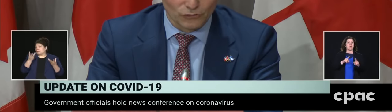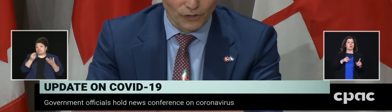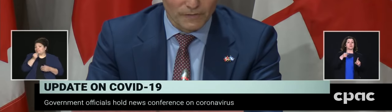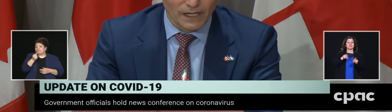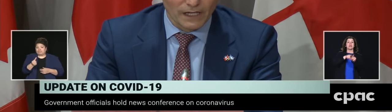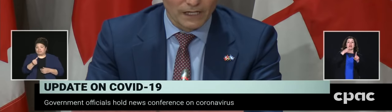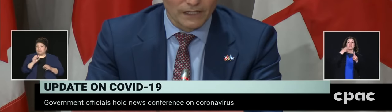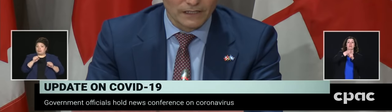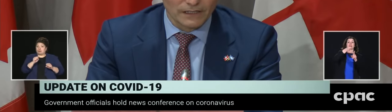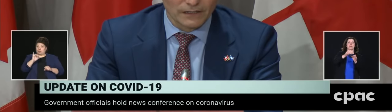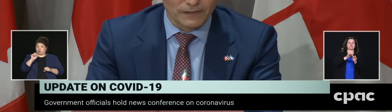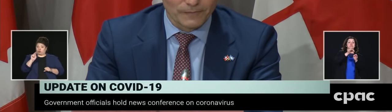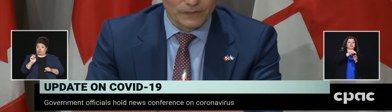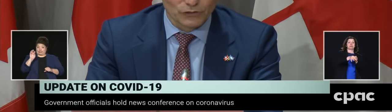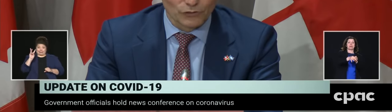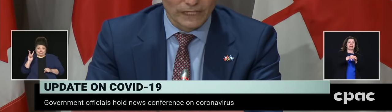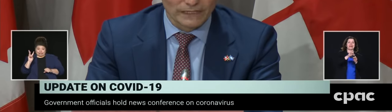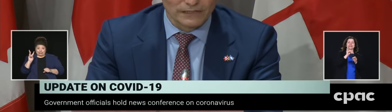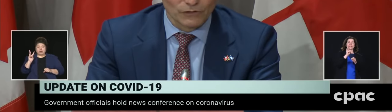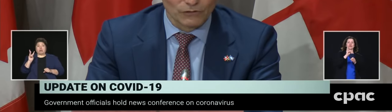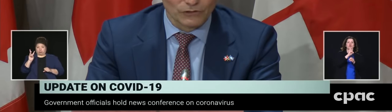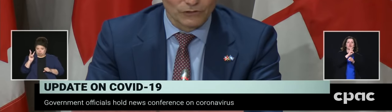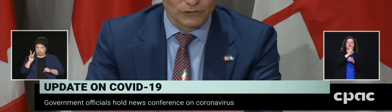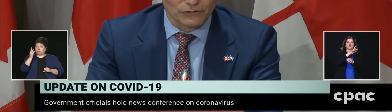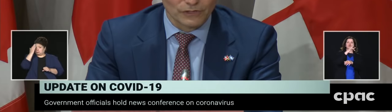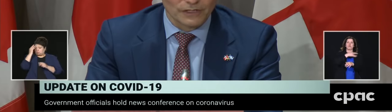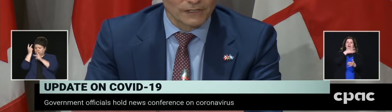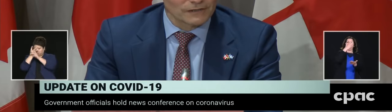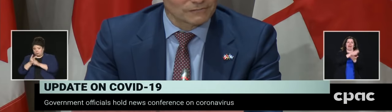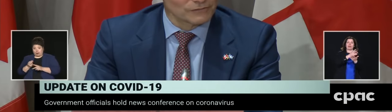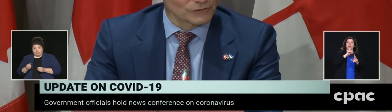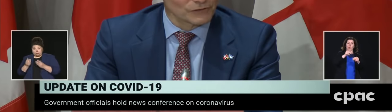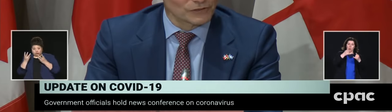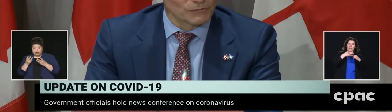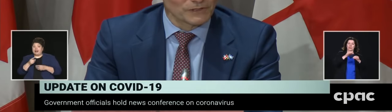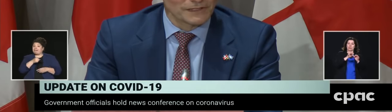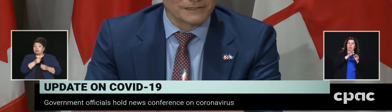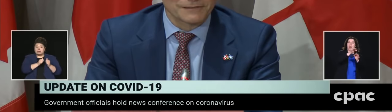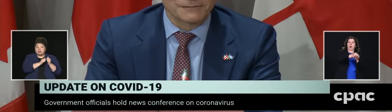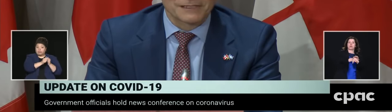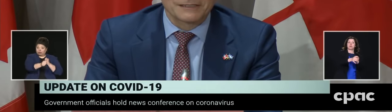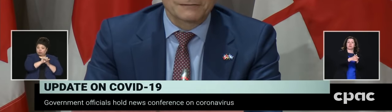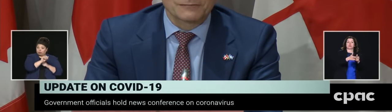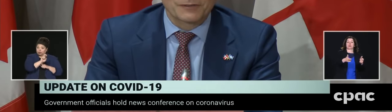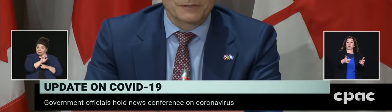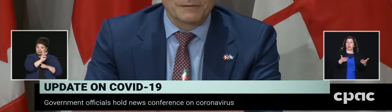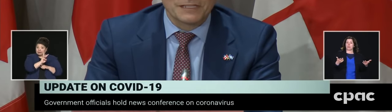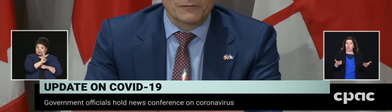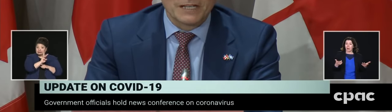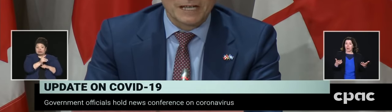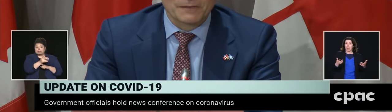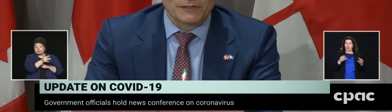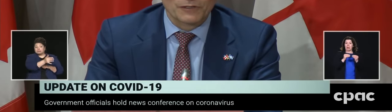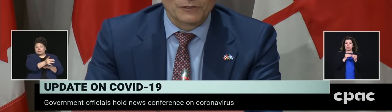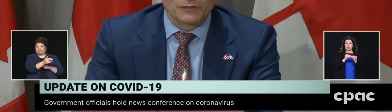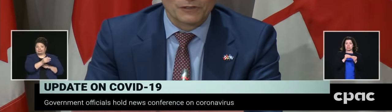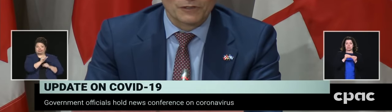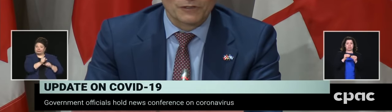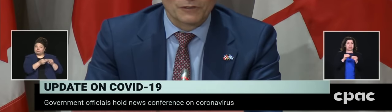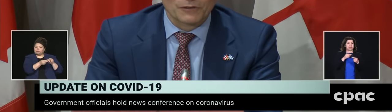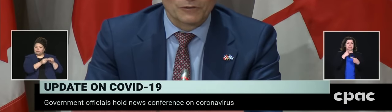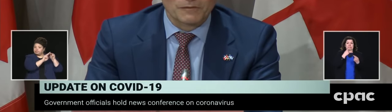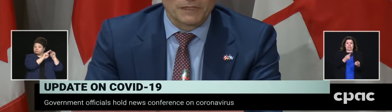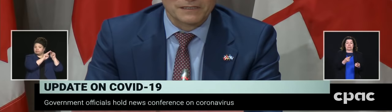juin. Et sur la question de... J'ai déjà oublié. Émilie, vous pouvez la rappeler, votre